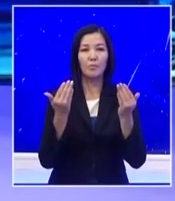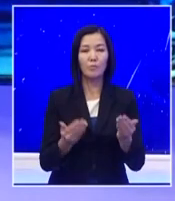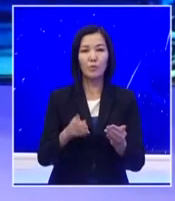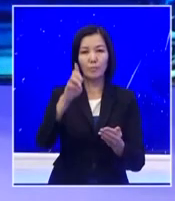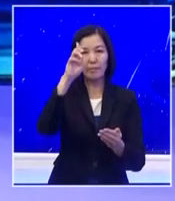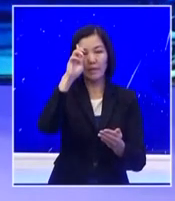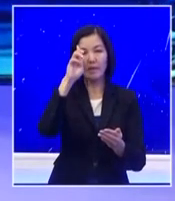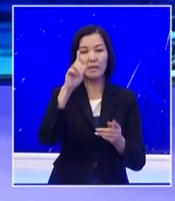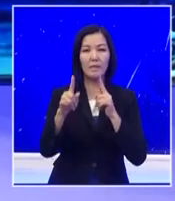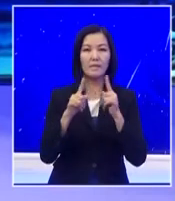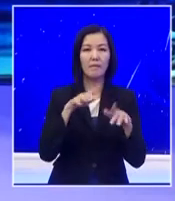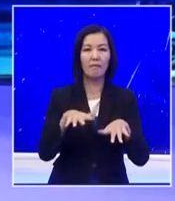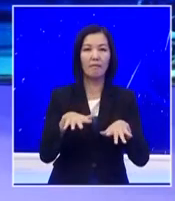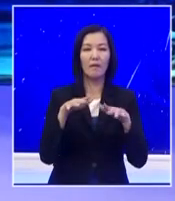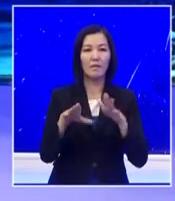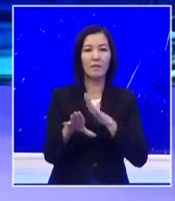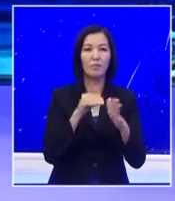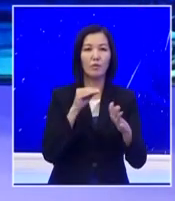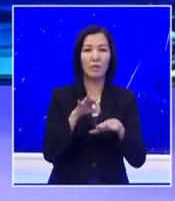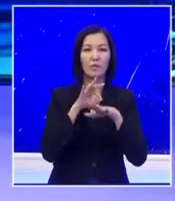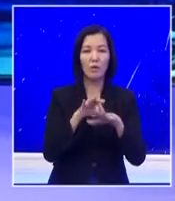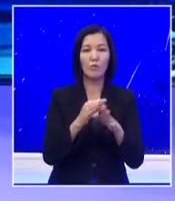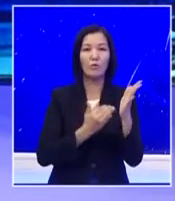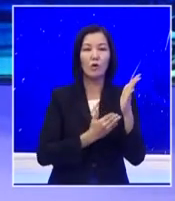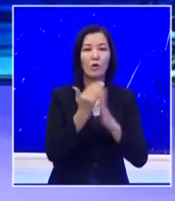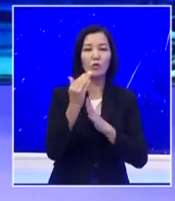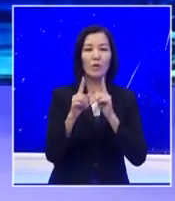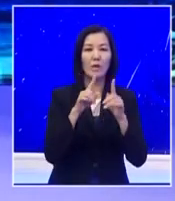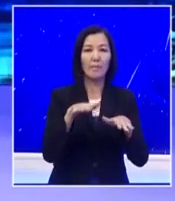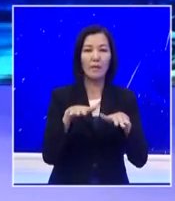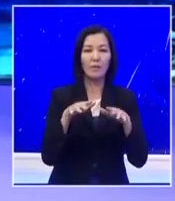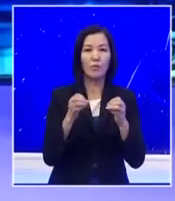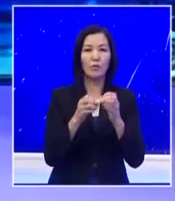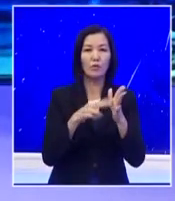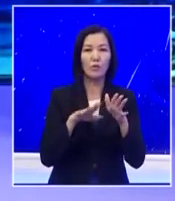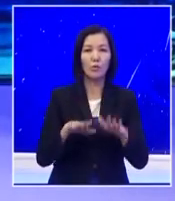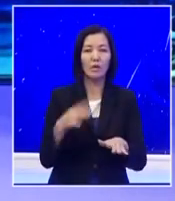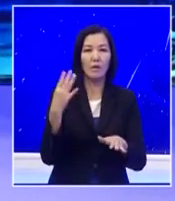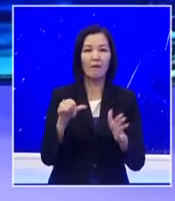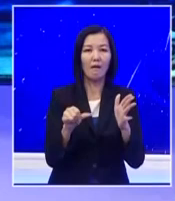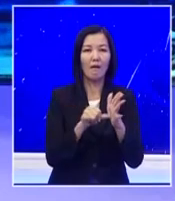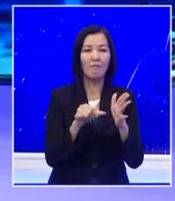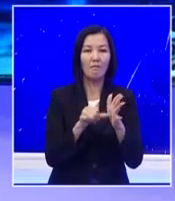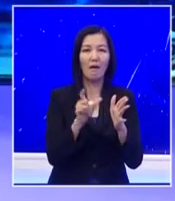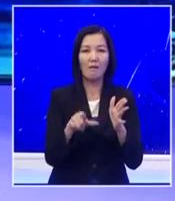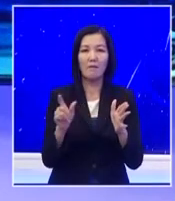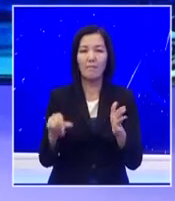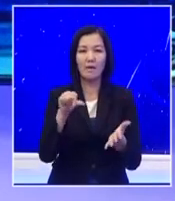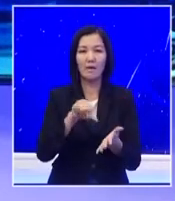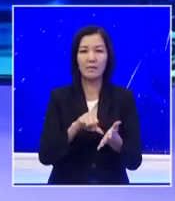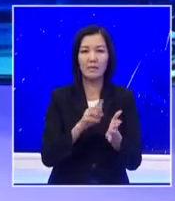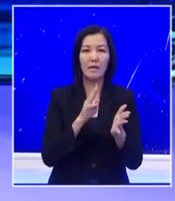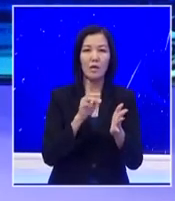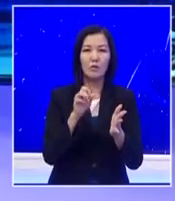Бүгін елімізде сенат депутаттарының сайлауы өтті. Жоғарғы палатадағы 17 орынға 46 адам үміткер болды. Сайлауды 185